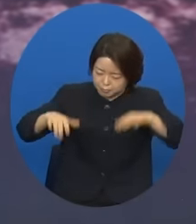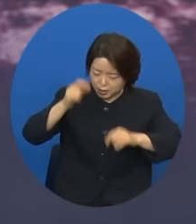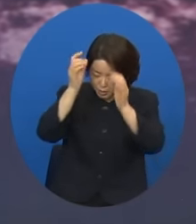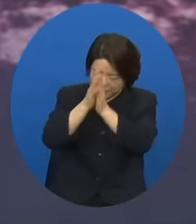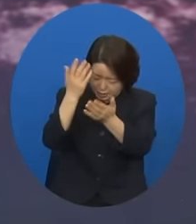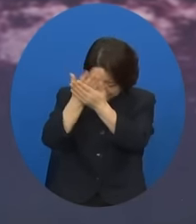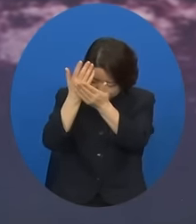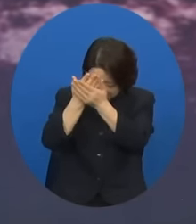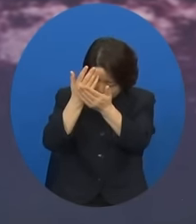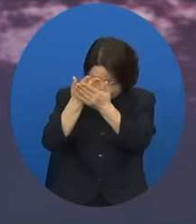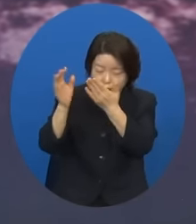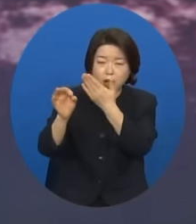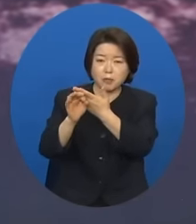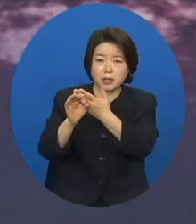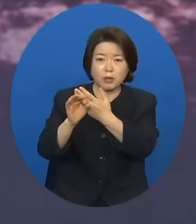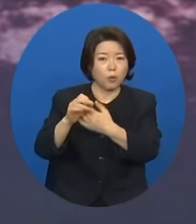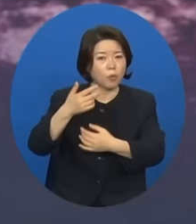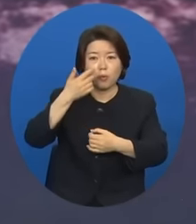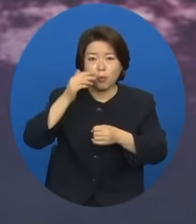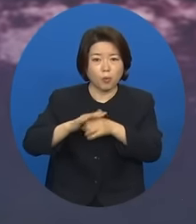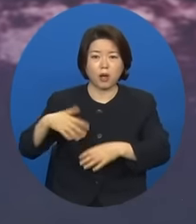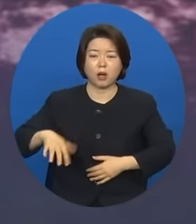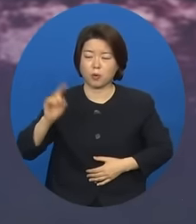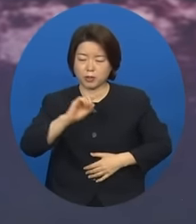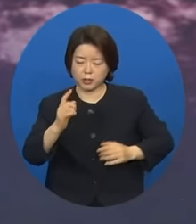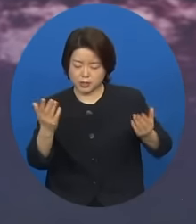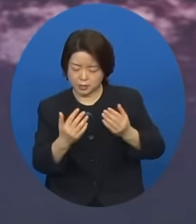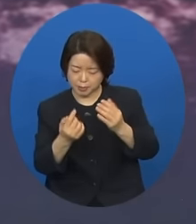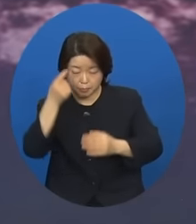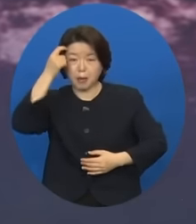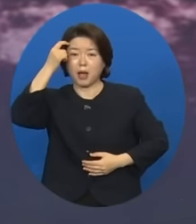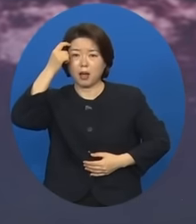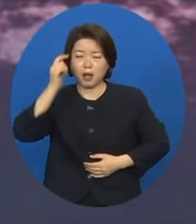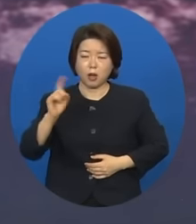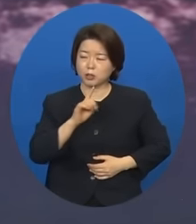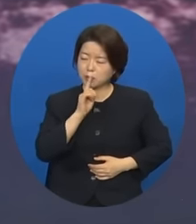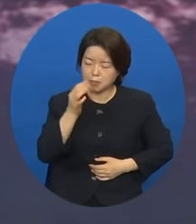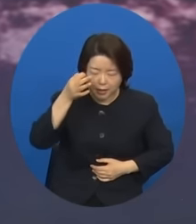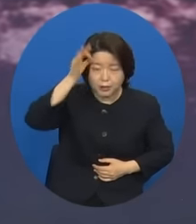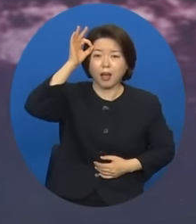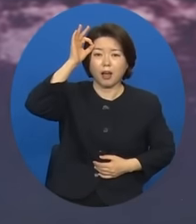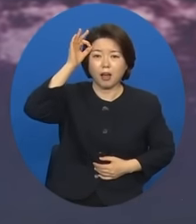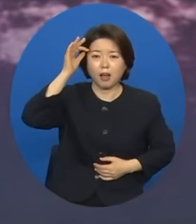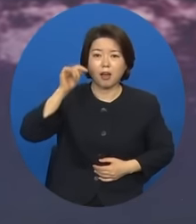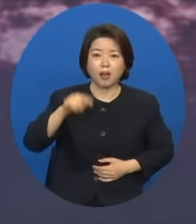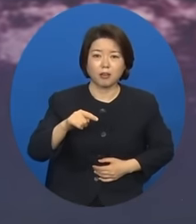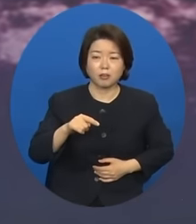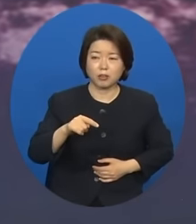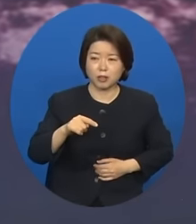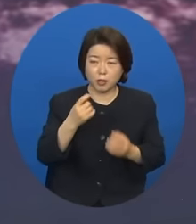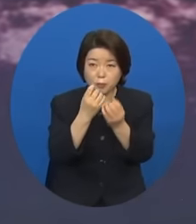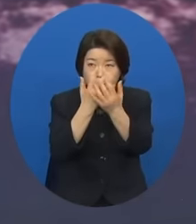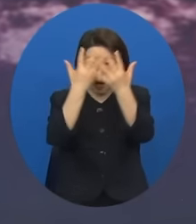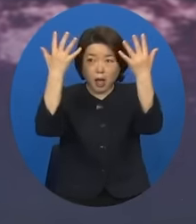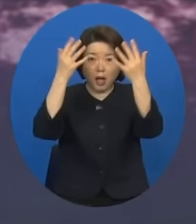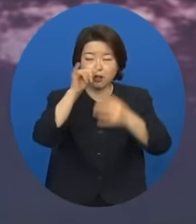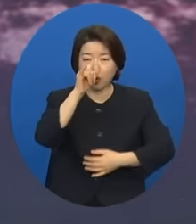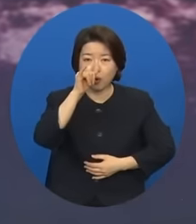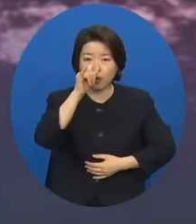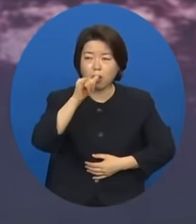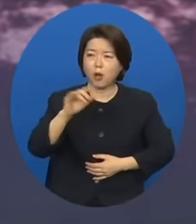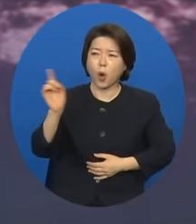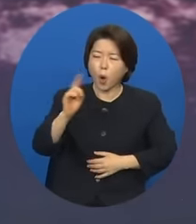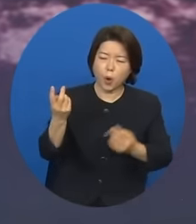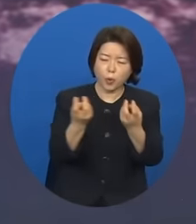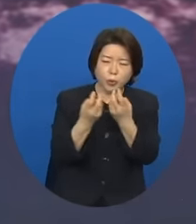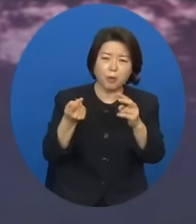알려주자면 정말 기가막히게 어떤 사건이 떠오르든 어떤 말이 떠오르든 그 장면이 오르든지 알려